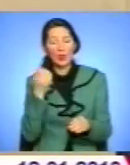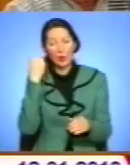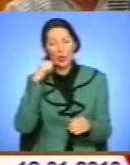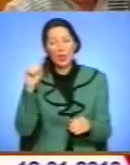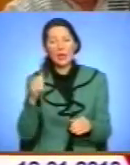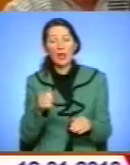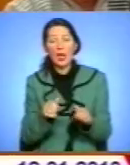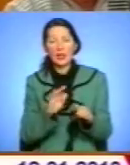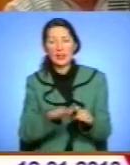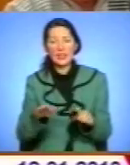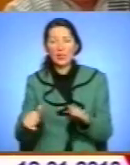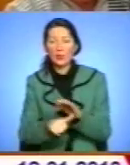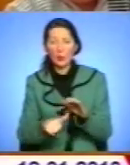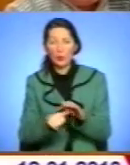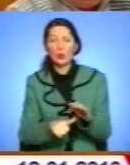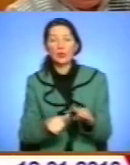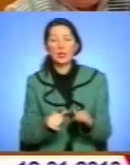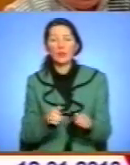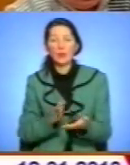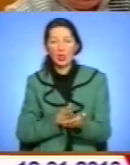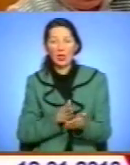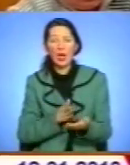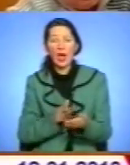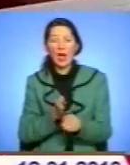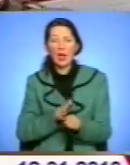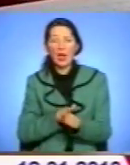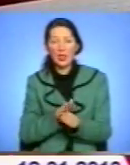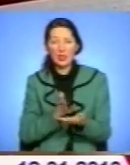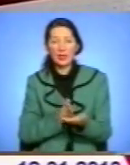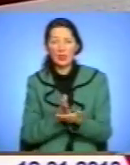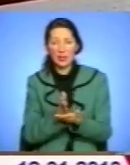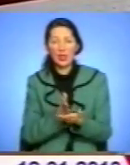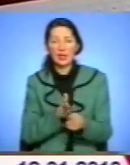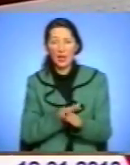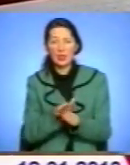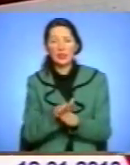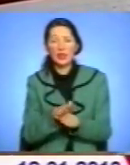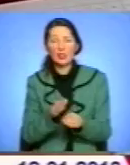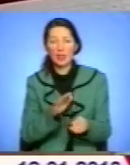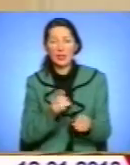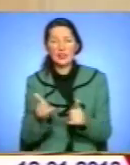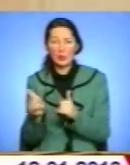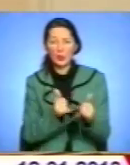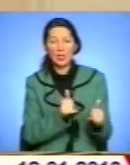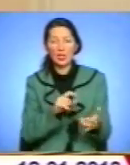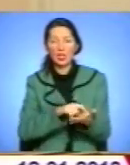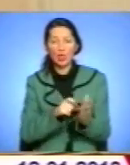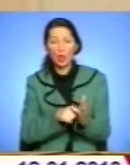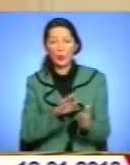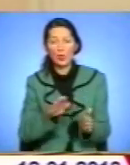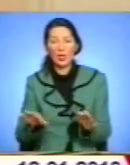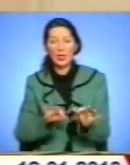На реалізацію обласної програми забезпечення житлом дітей-сиріт передбачено 30 тисяч гривень. Ресурс